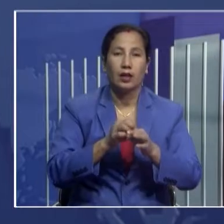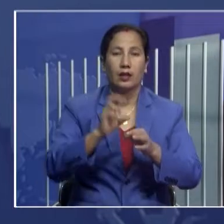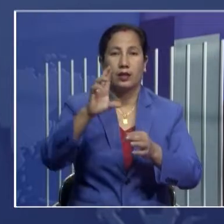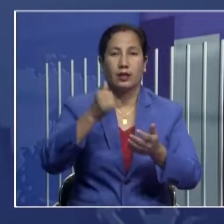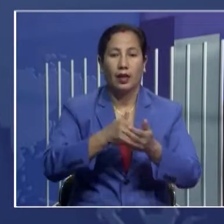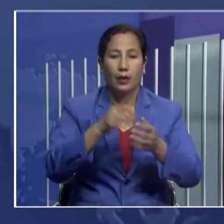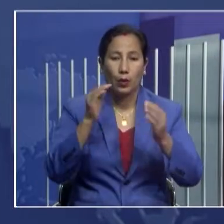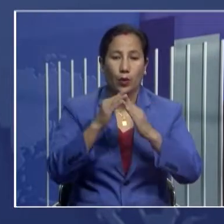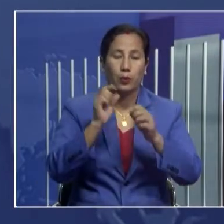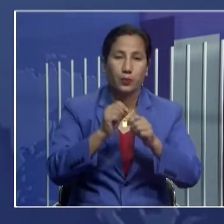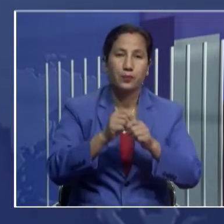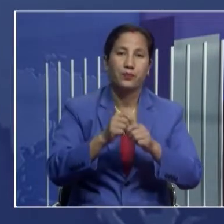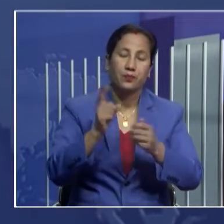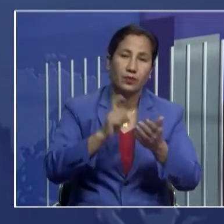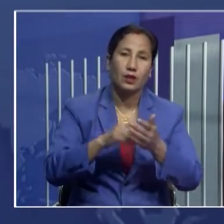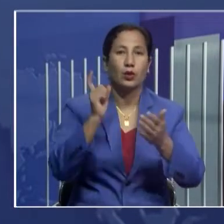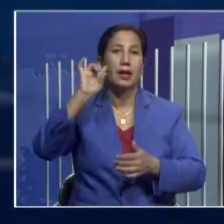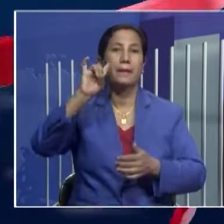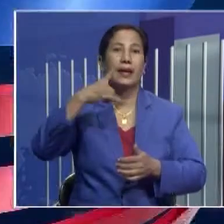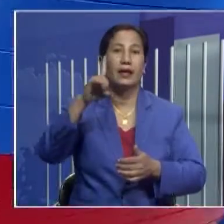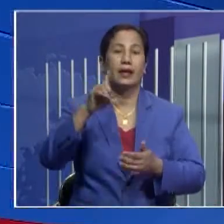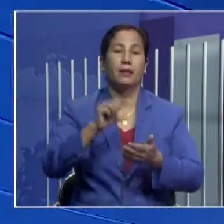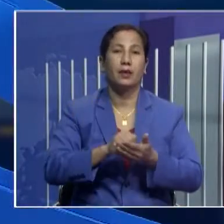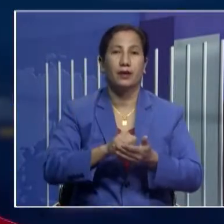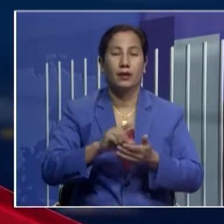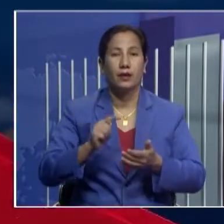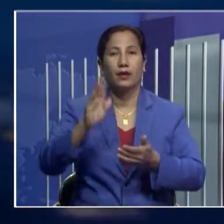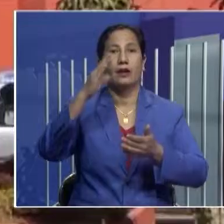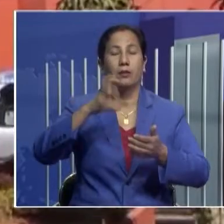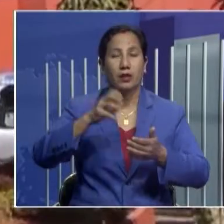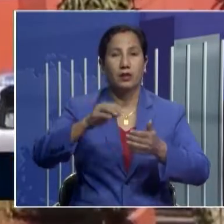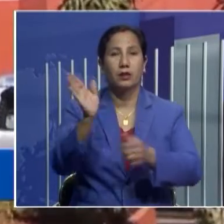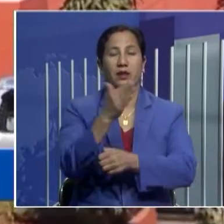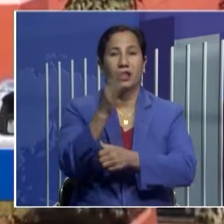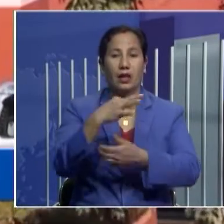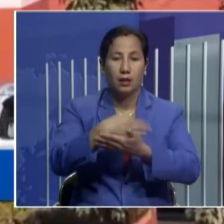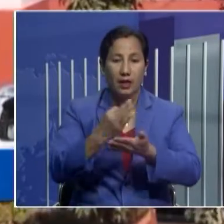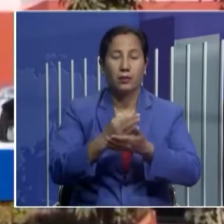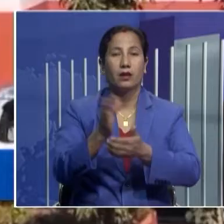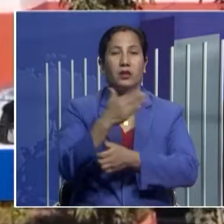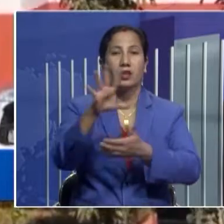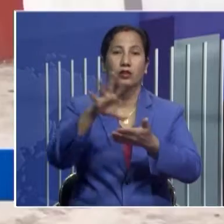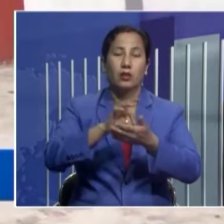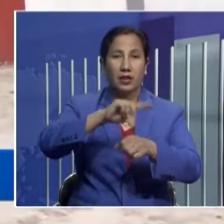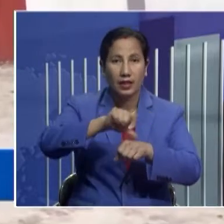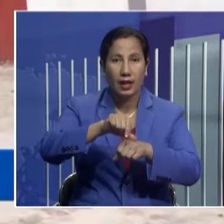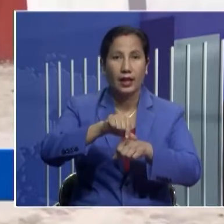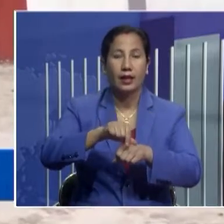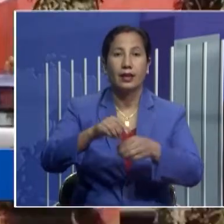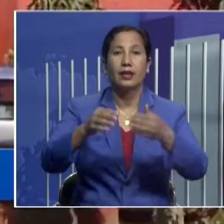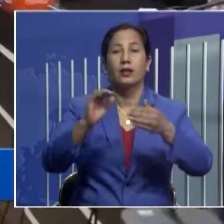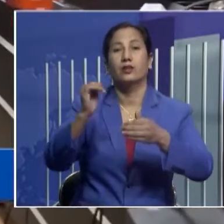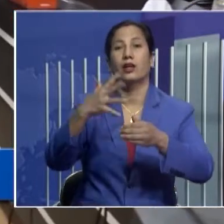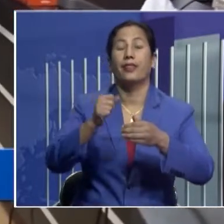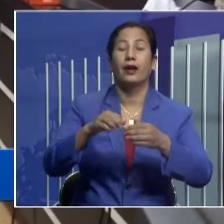गर्ने चटारो। तर सुरुमा प्रमुख समाचार। कर्णाली प्रदेशमा मन्त्रालयको भागबण्डा र मन्त्री छनौटमा ढिलाइ। सत्ता